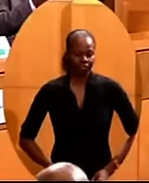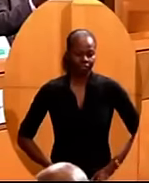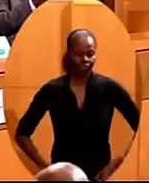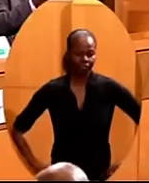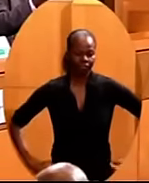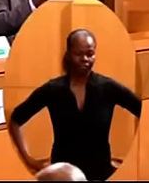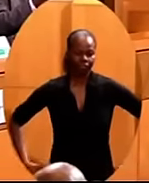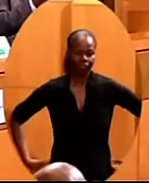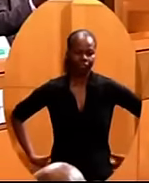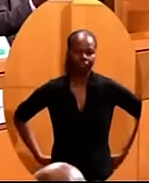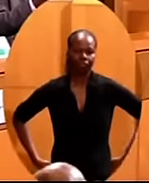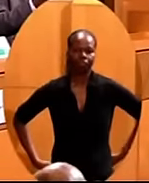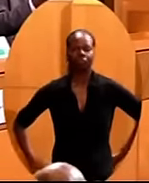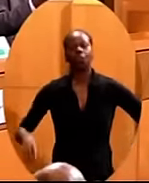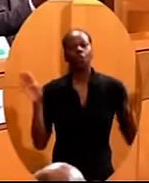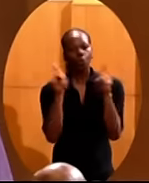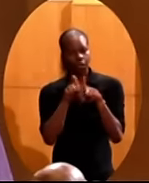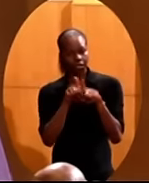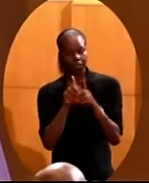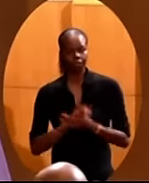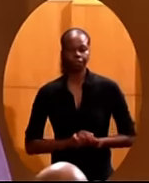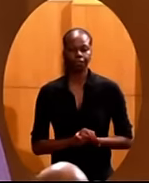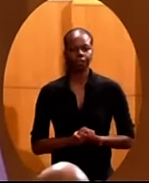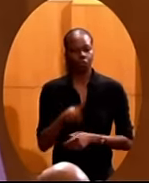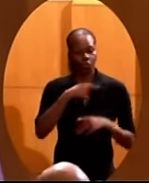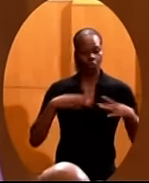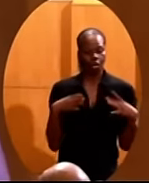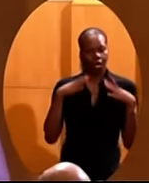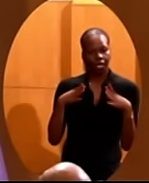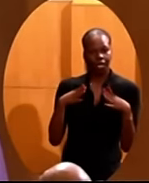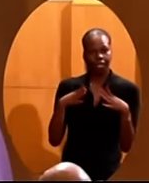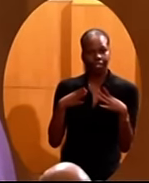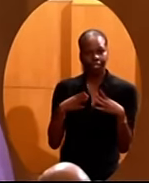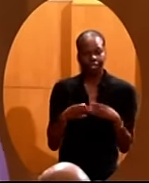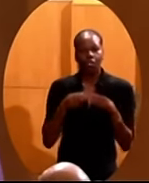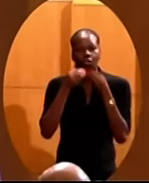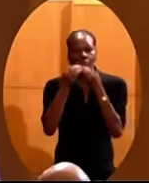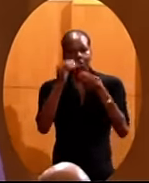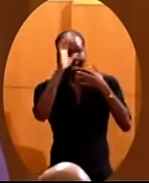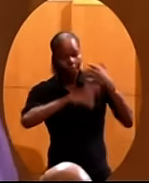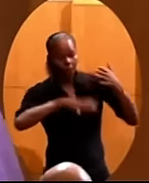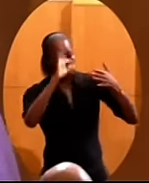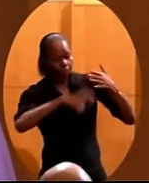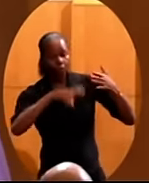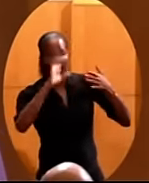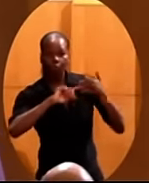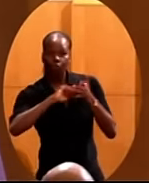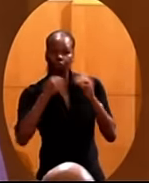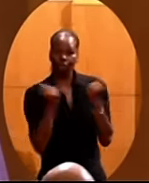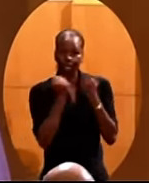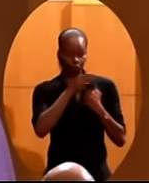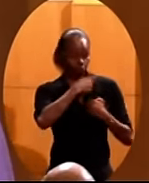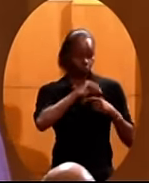droit par ailleurs nous nous engageons à vous rendre compte régulièrement de nos